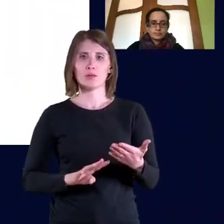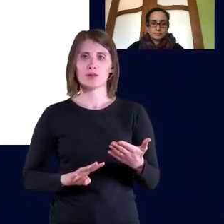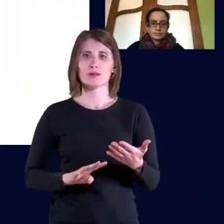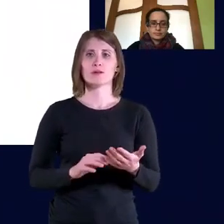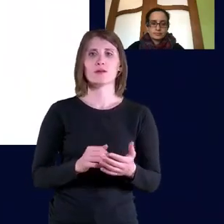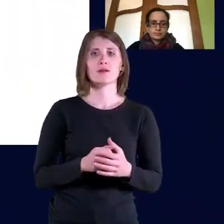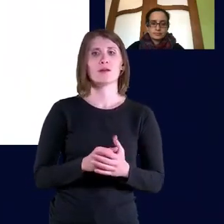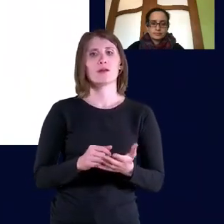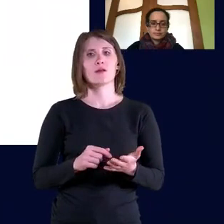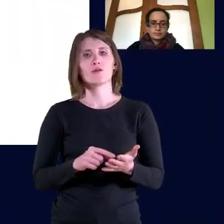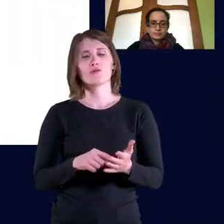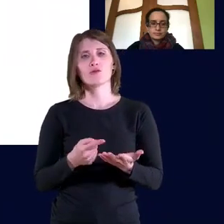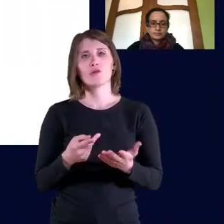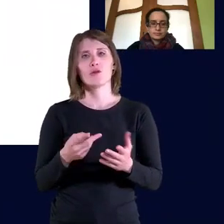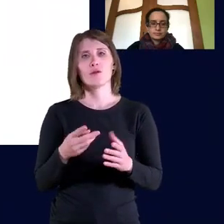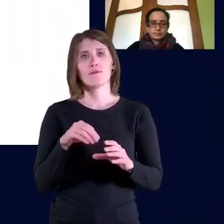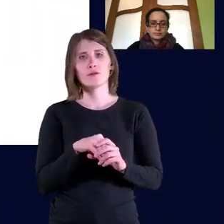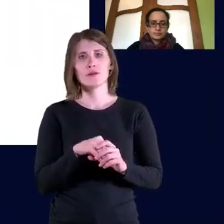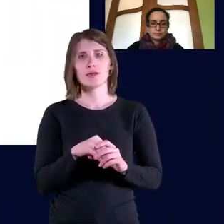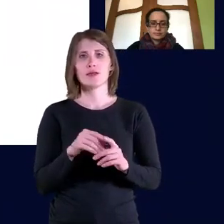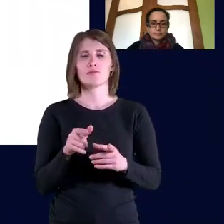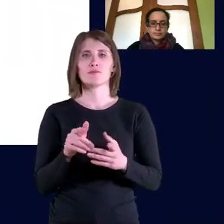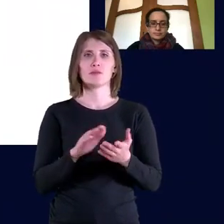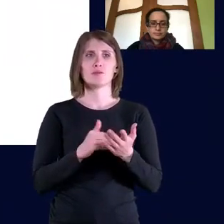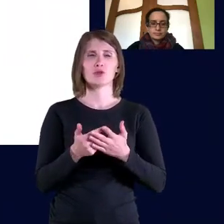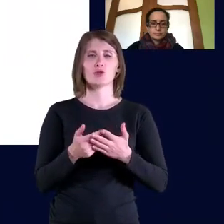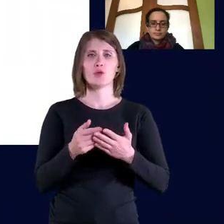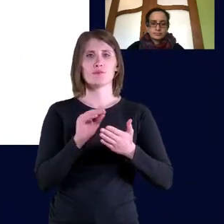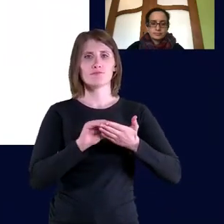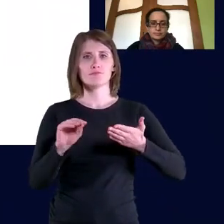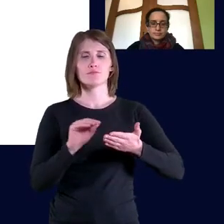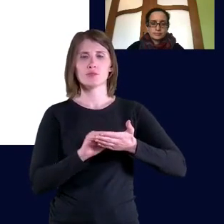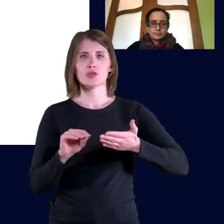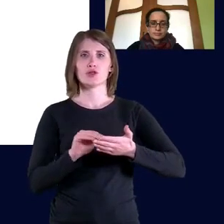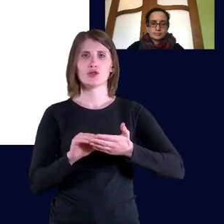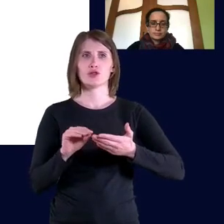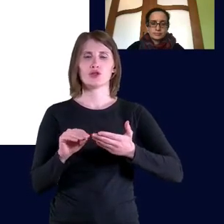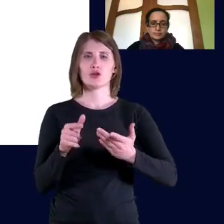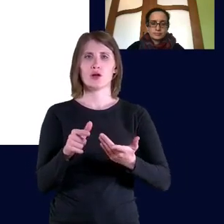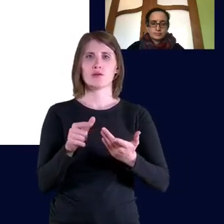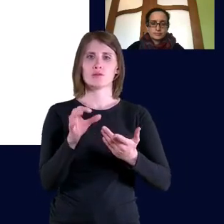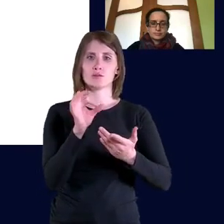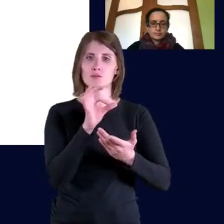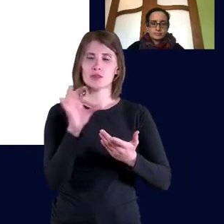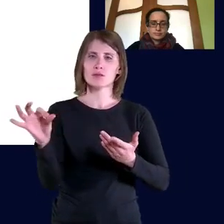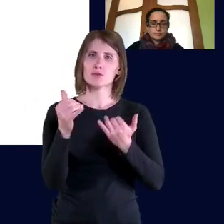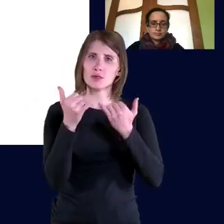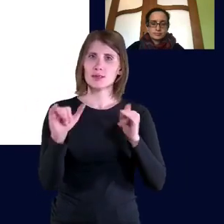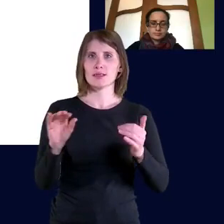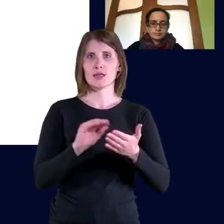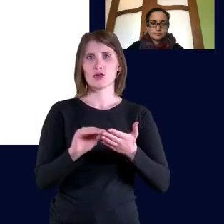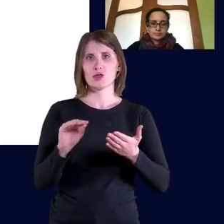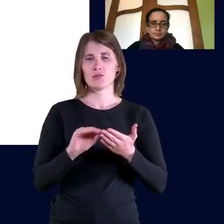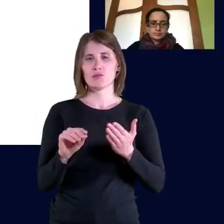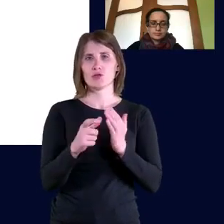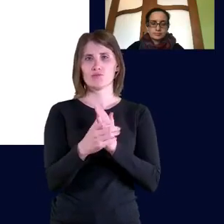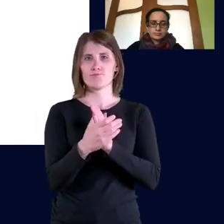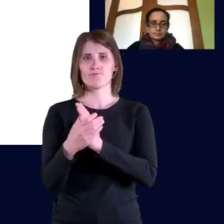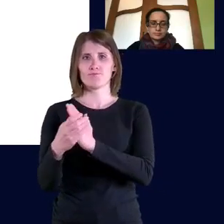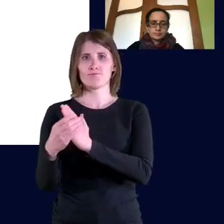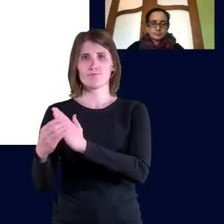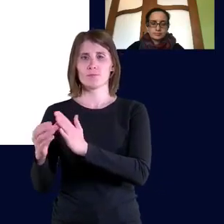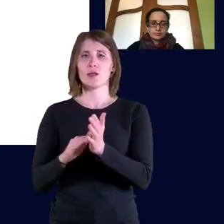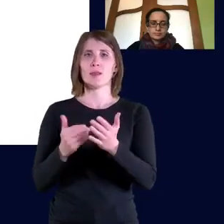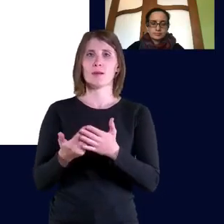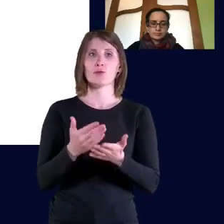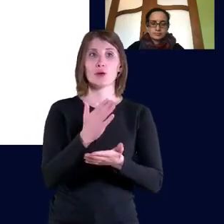wszystkim na elementy wyróżniona jeżeli mówimy o mapach to tutaj wypisujemy wszystkie oznaczenia